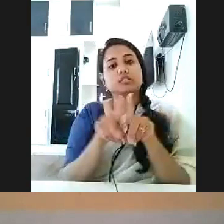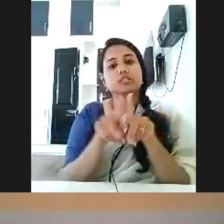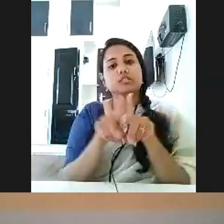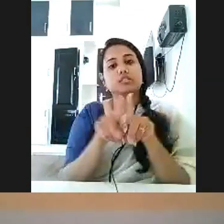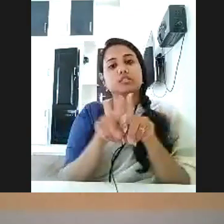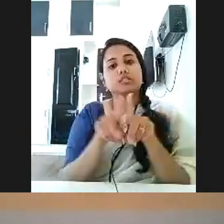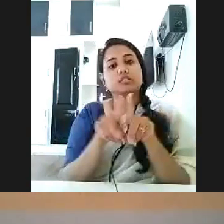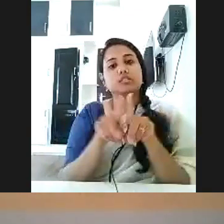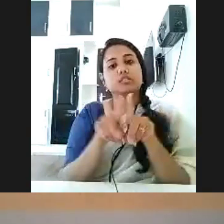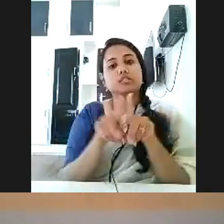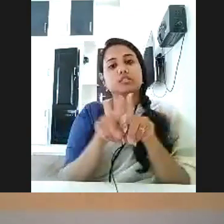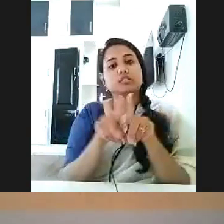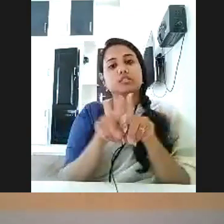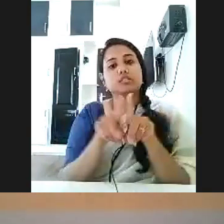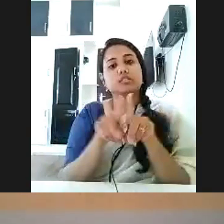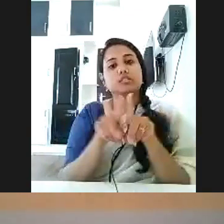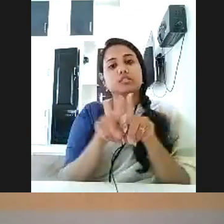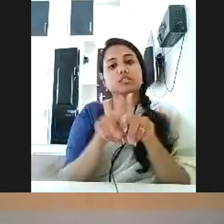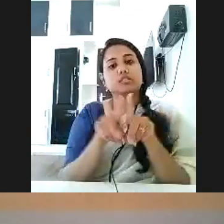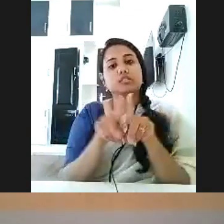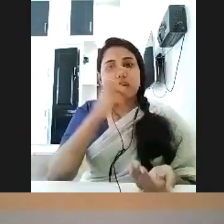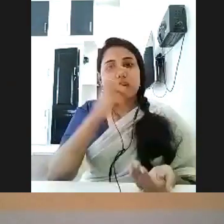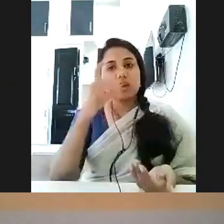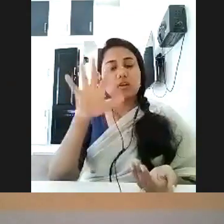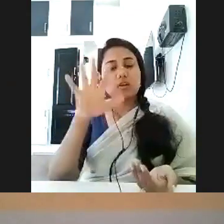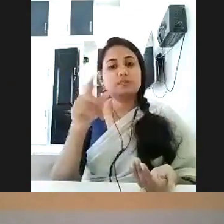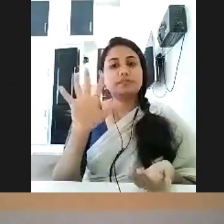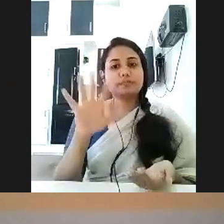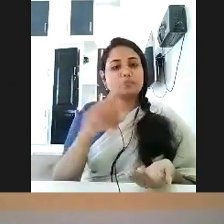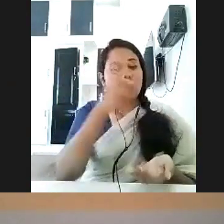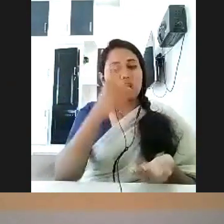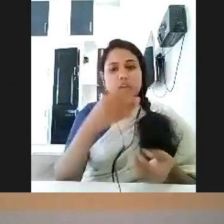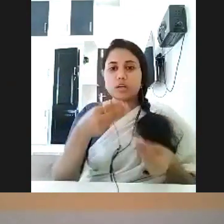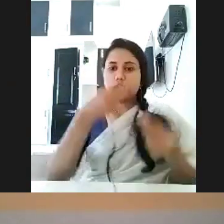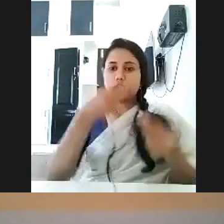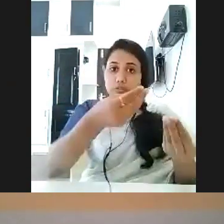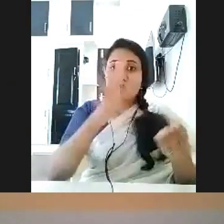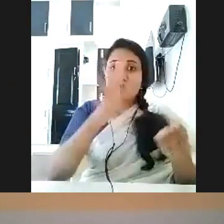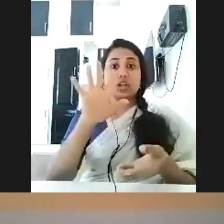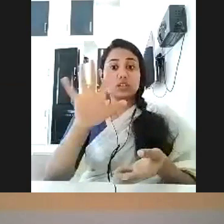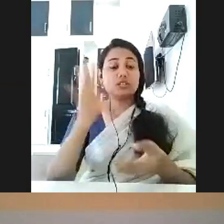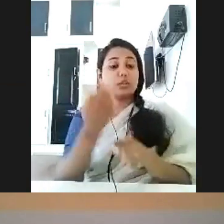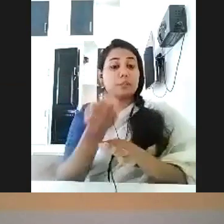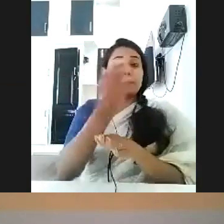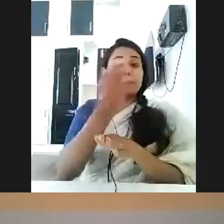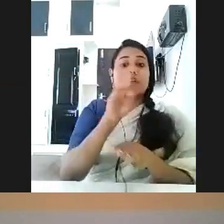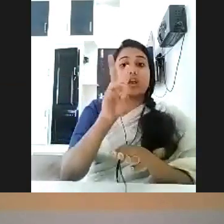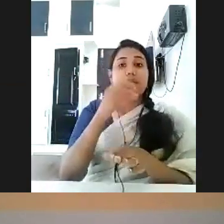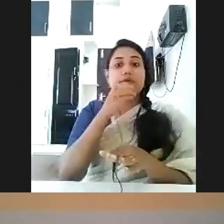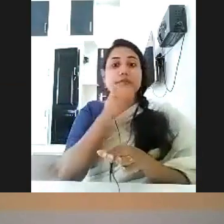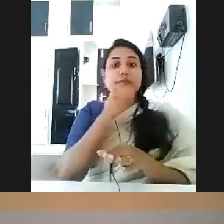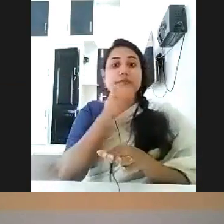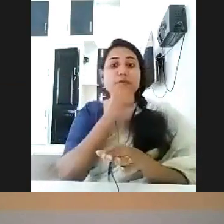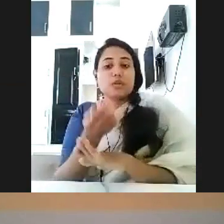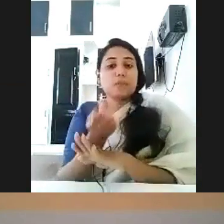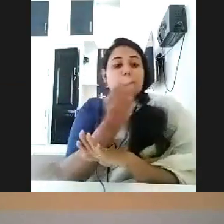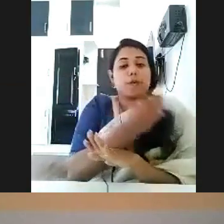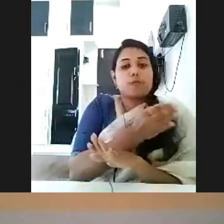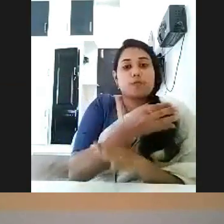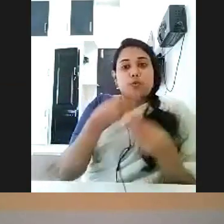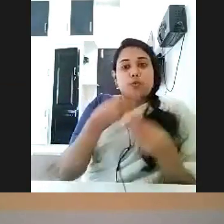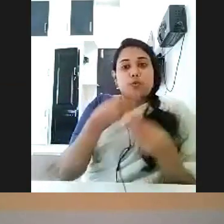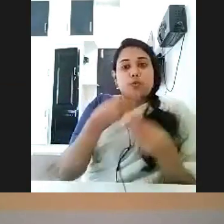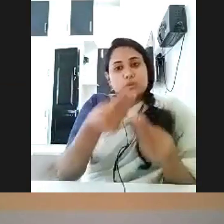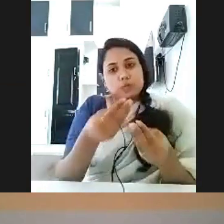കുട്ടികൾക്ക് കൊടുത്തിട്ടുണ്ട്. അതിൽ 2 കുട്ടികളെ എനിക്ക് നേരത്തെ കൊടുക്കാൻ പറ്റി. അതായത് കുട്ടികൾ ഒരു 2 വയസ്സ് 2.5 വയസ്സുള്ള പ്രായമുള്ളപ്പോൾ